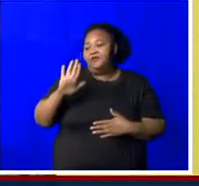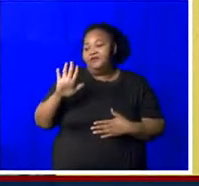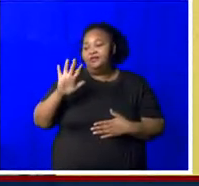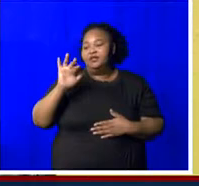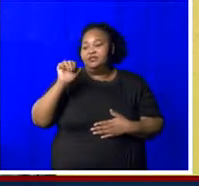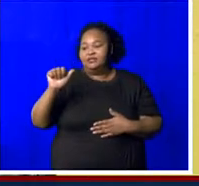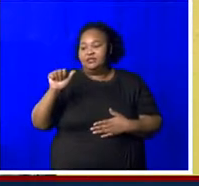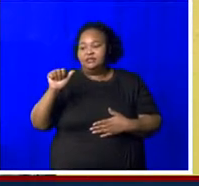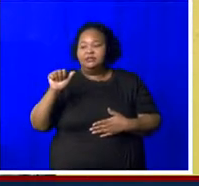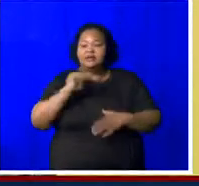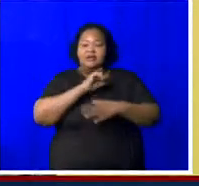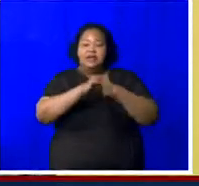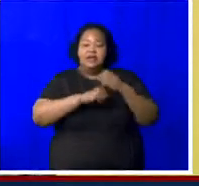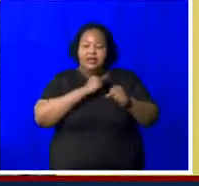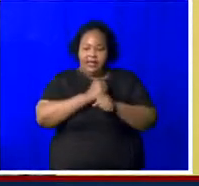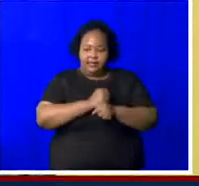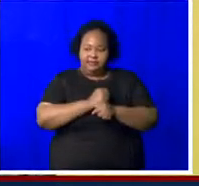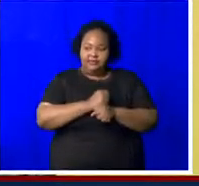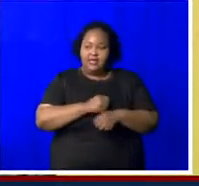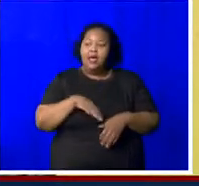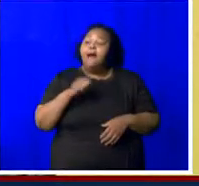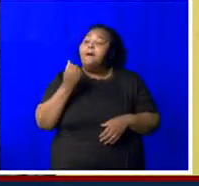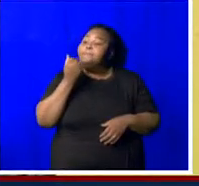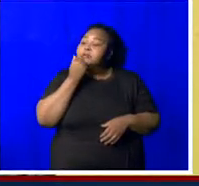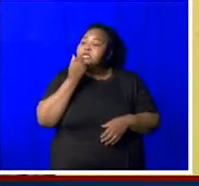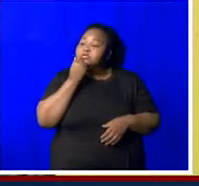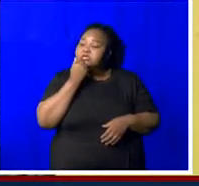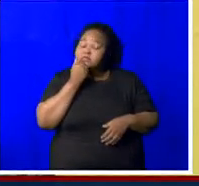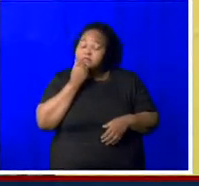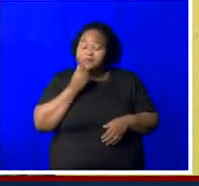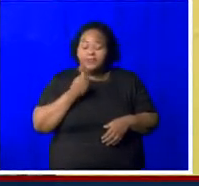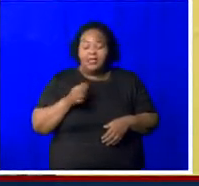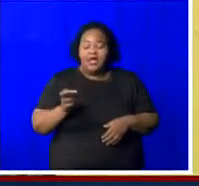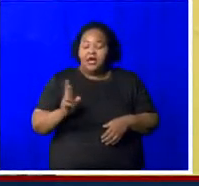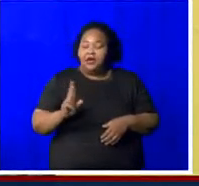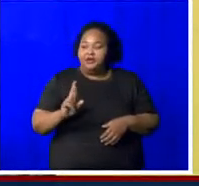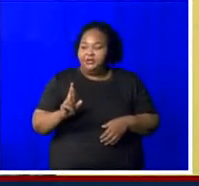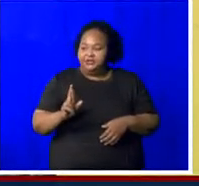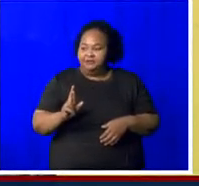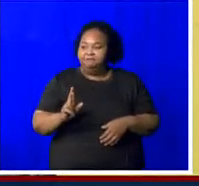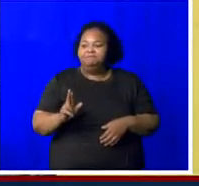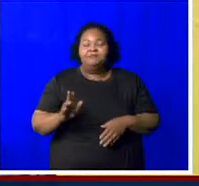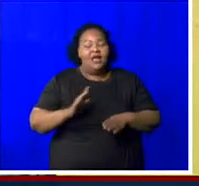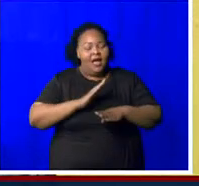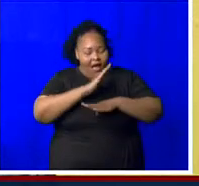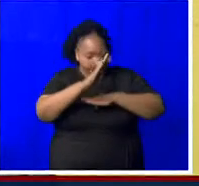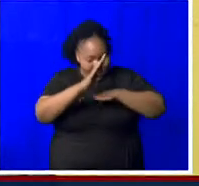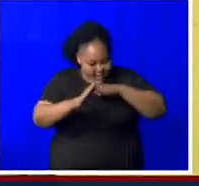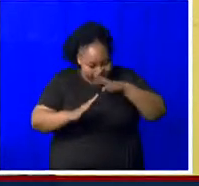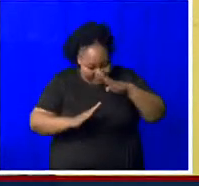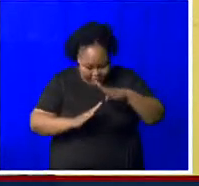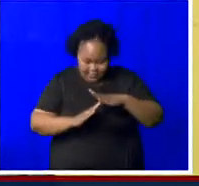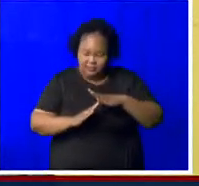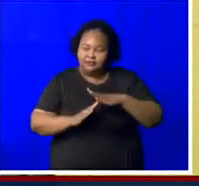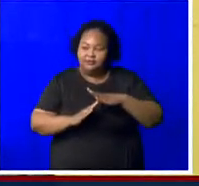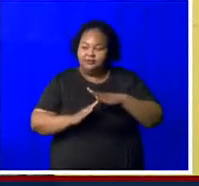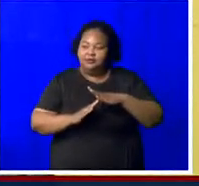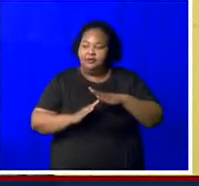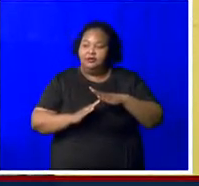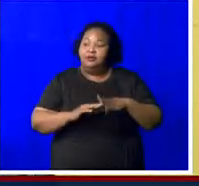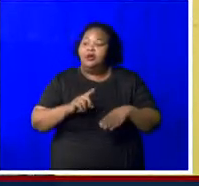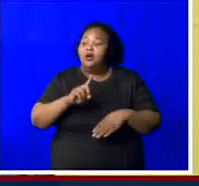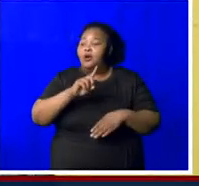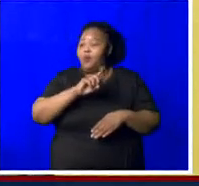sithola sihlonipheke kakhulu wekunene ukuthi abengashiya iltonke etifundza ete kamanzini